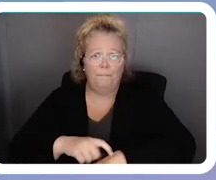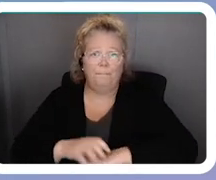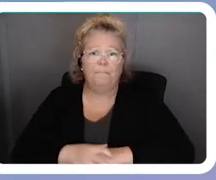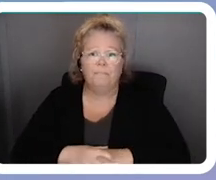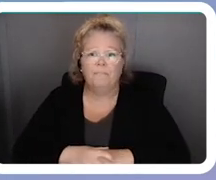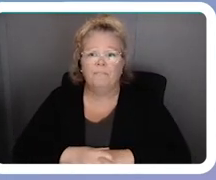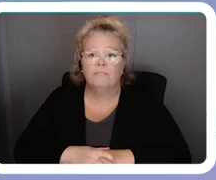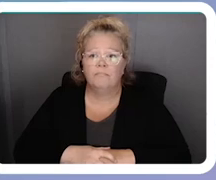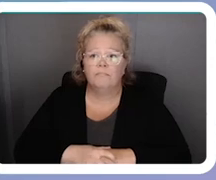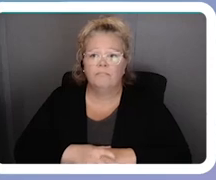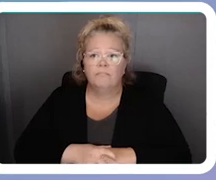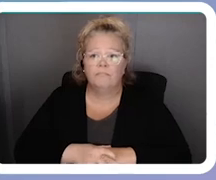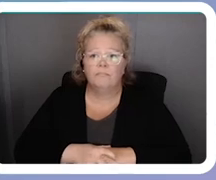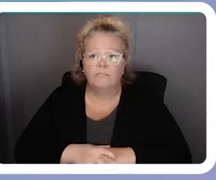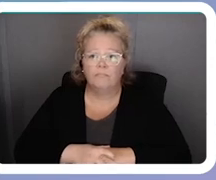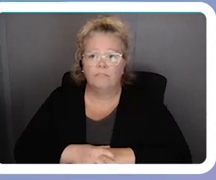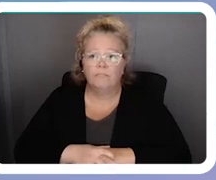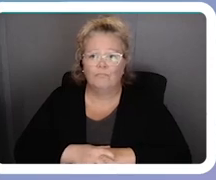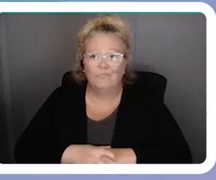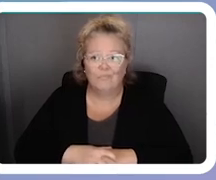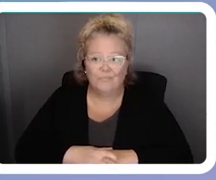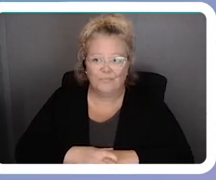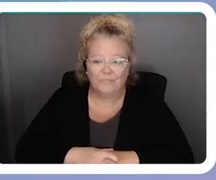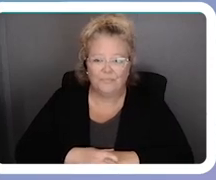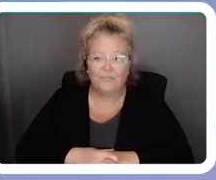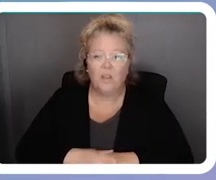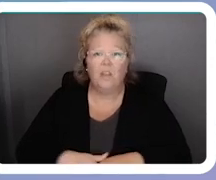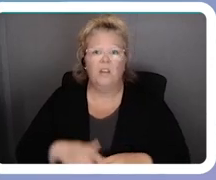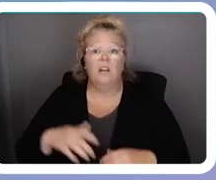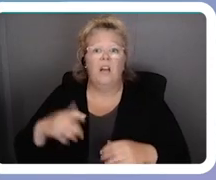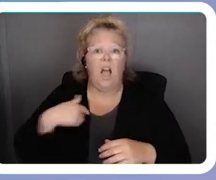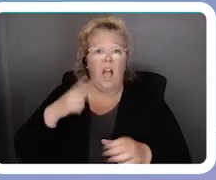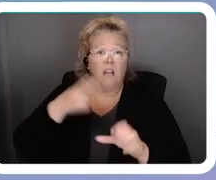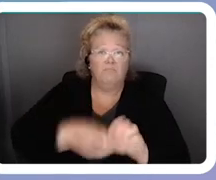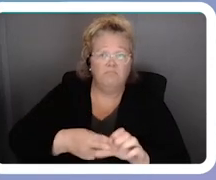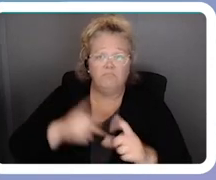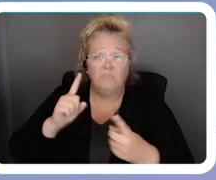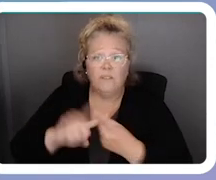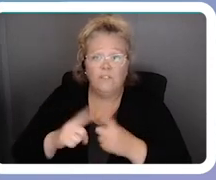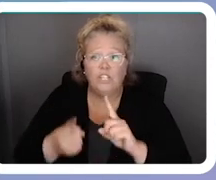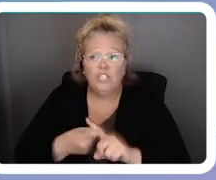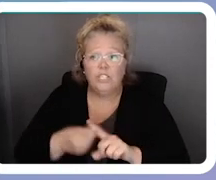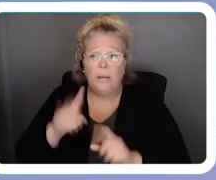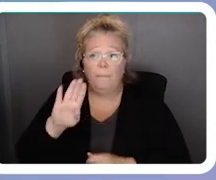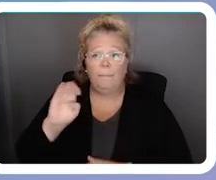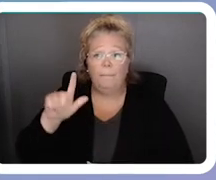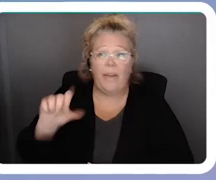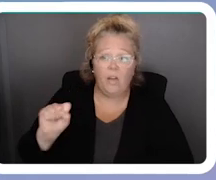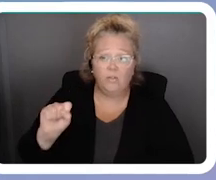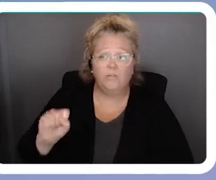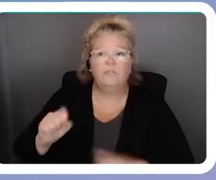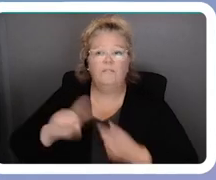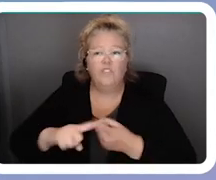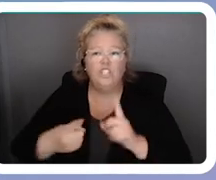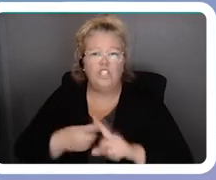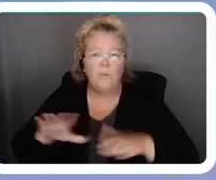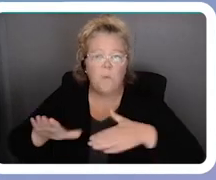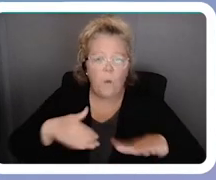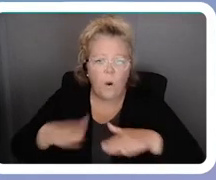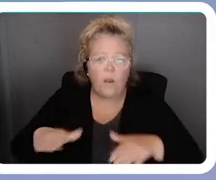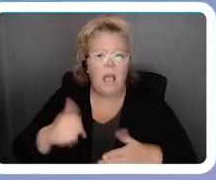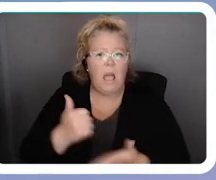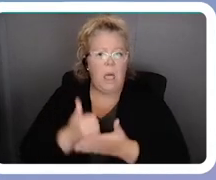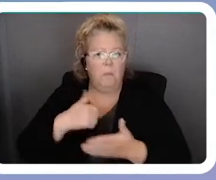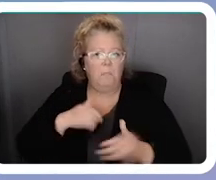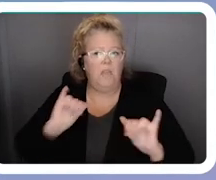πιστεύω του εαυτό μου, να είμαι χαρούμενη και γεμάτη όρεση. Μέσα από τα κουδούνια φιλία, το περίπατο φιλία και